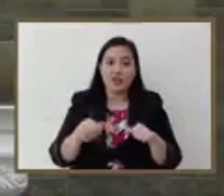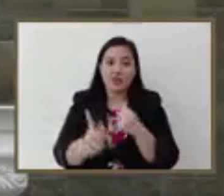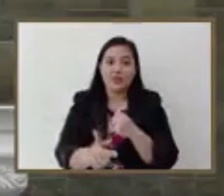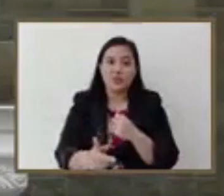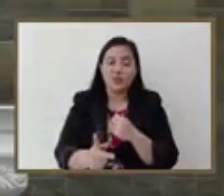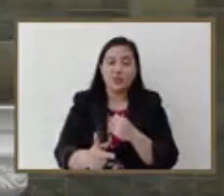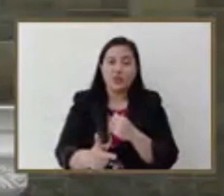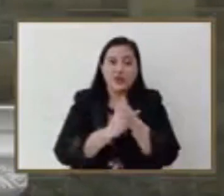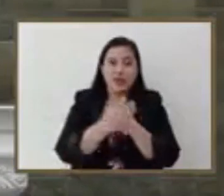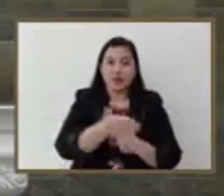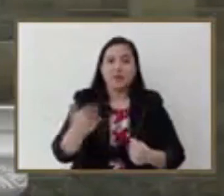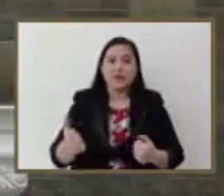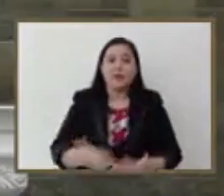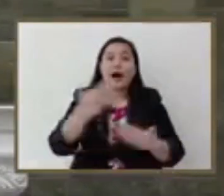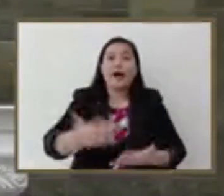Hi.